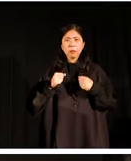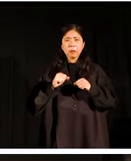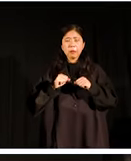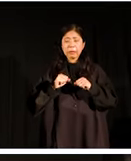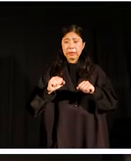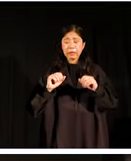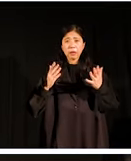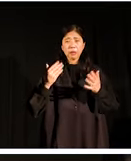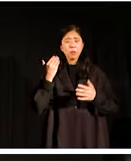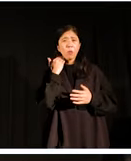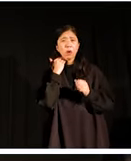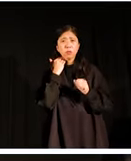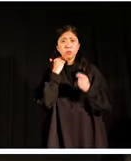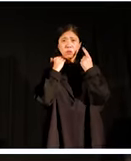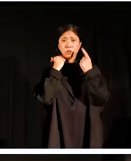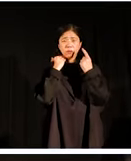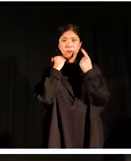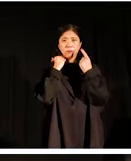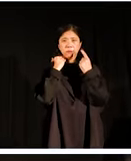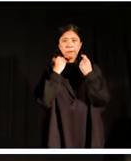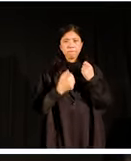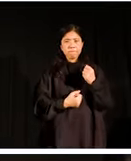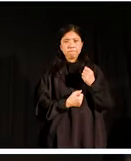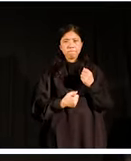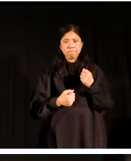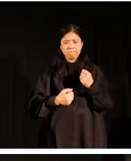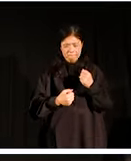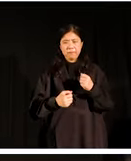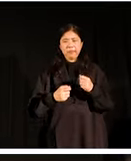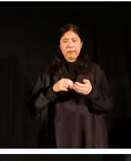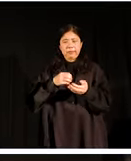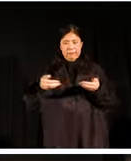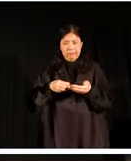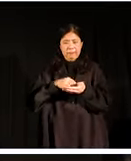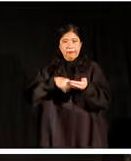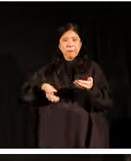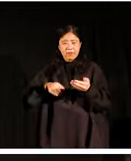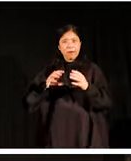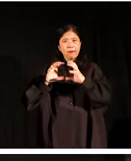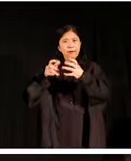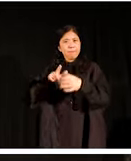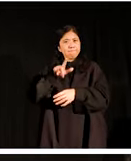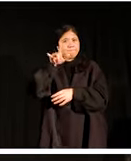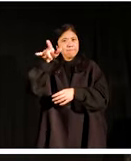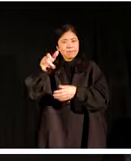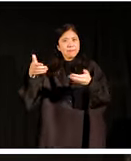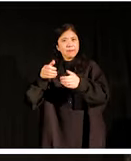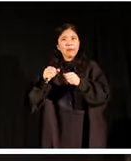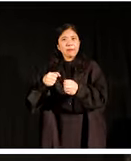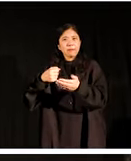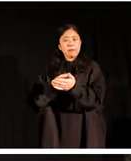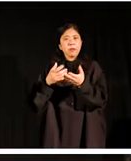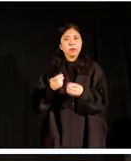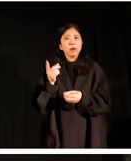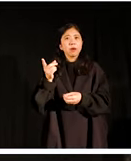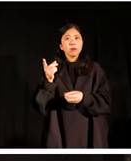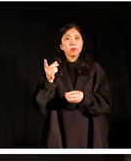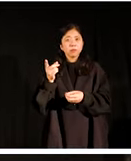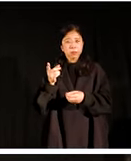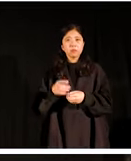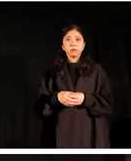をあの分かってて思いきってもうやめて仕事をやめて海外に行くっていうのを決めたっていうのがありますやっぱりそうすること